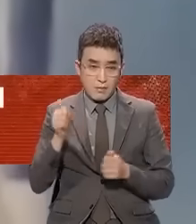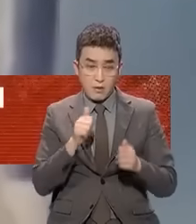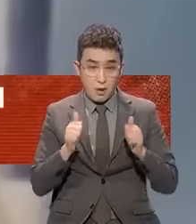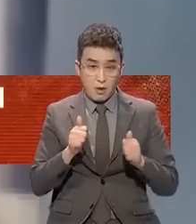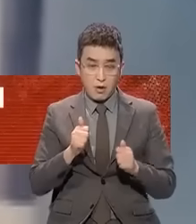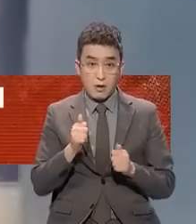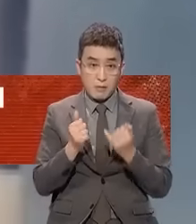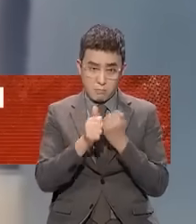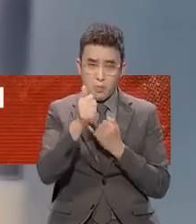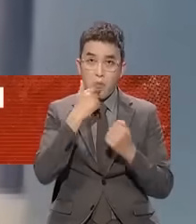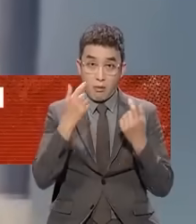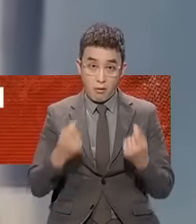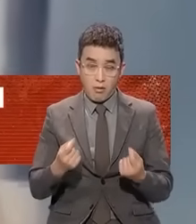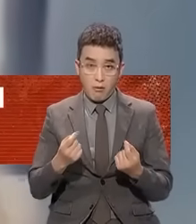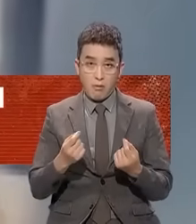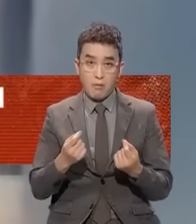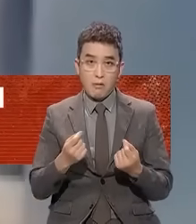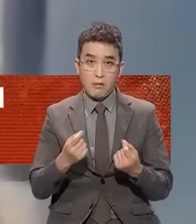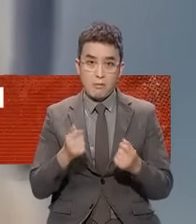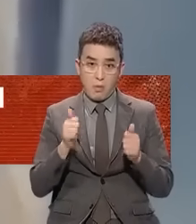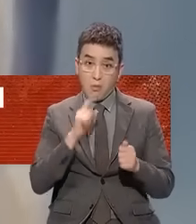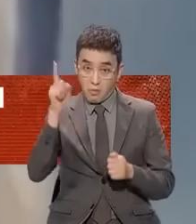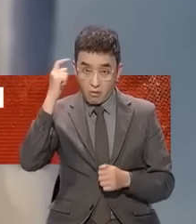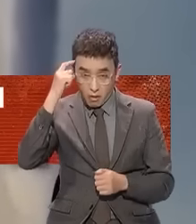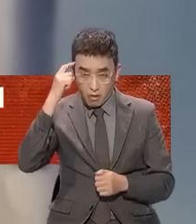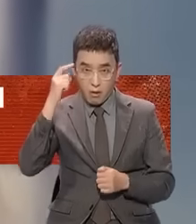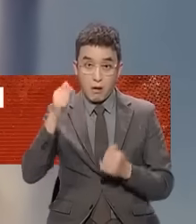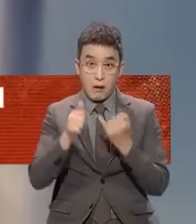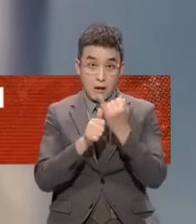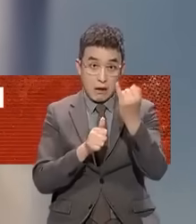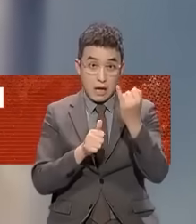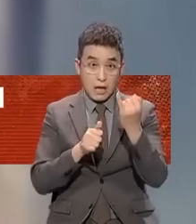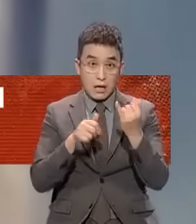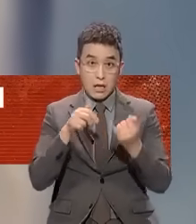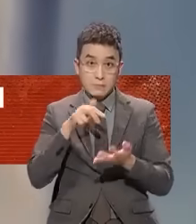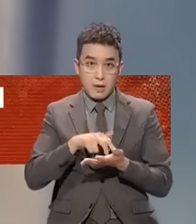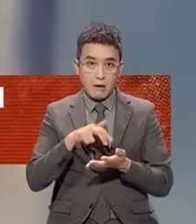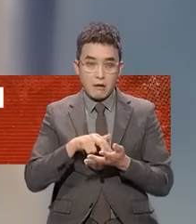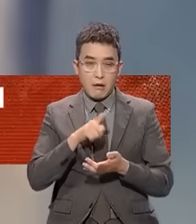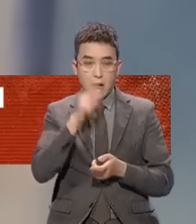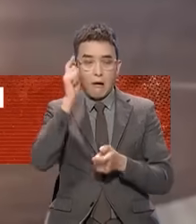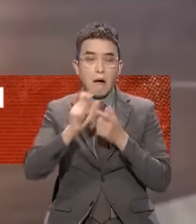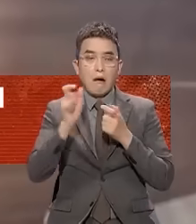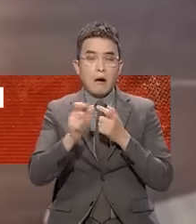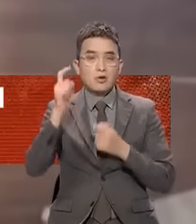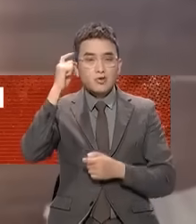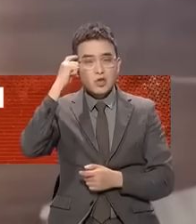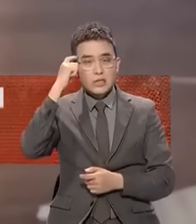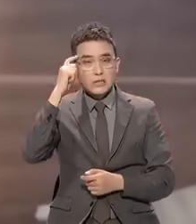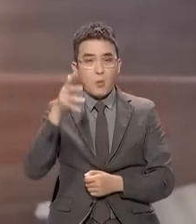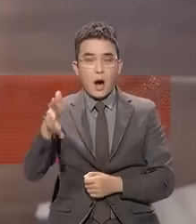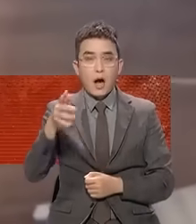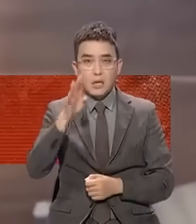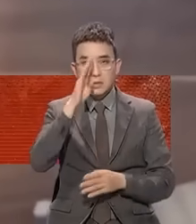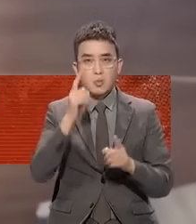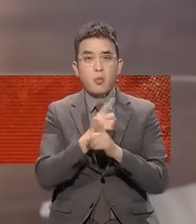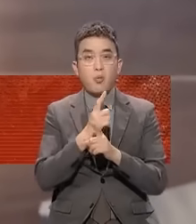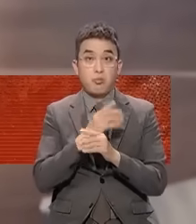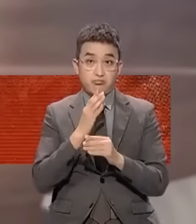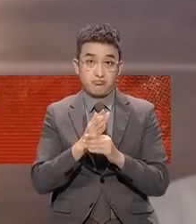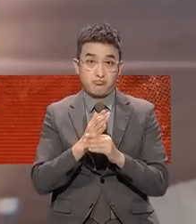아내분은 이 정신과 치료까지 받았다고 합니다. 아이고야. 자, 지금 저희가 이 영상 다시 한번 보여줄 수 있어요? 편집하지 않은